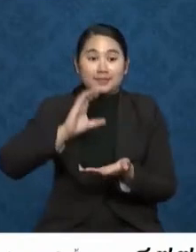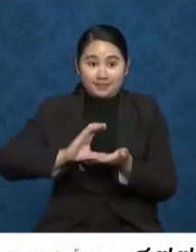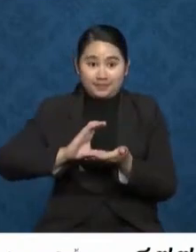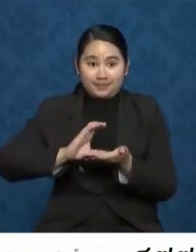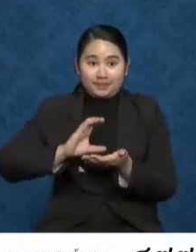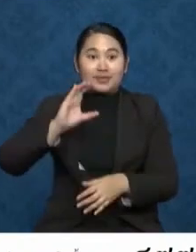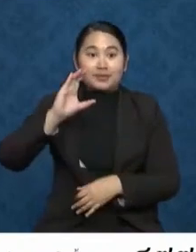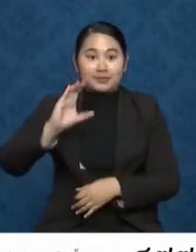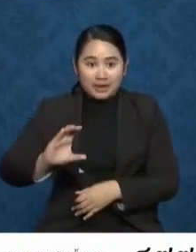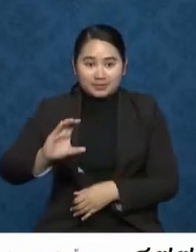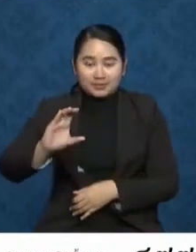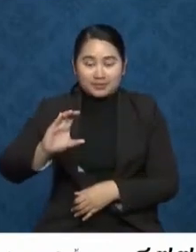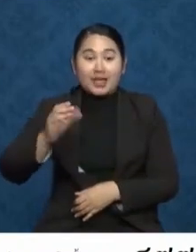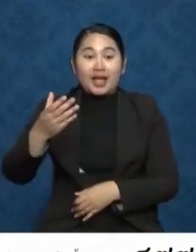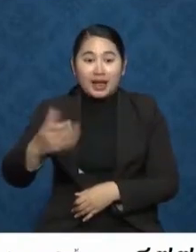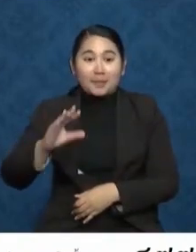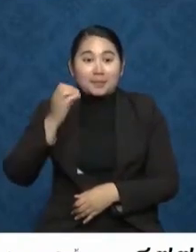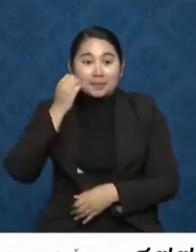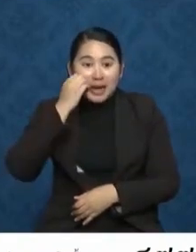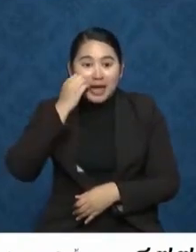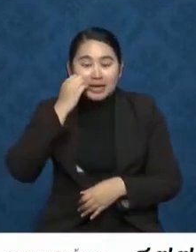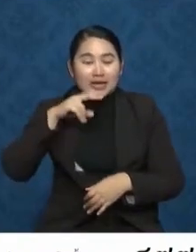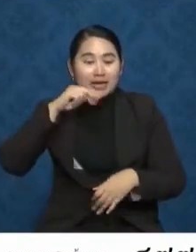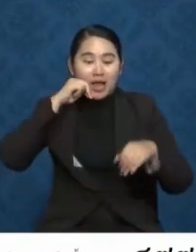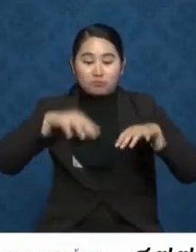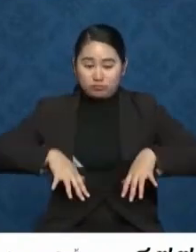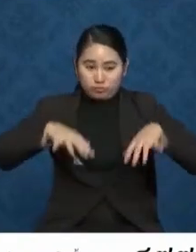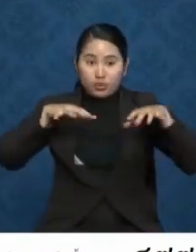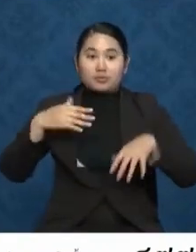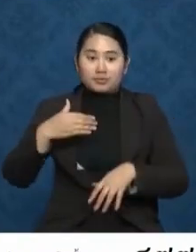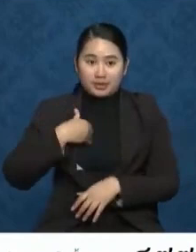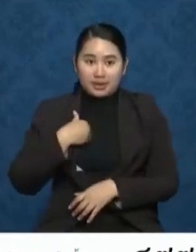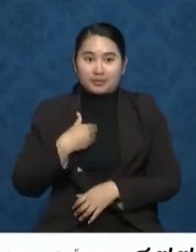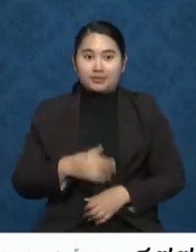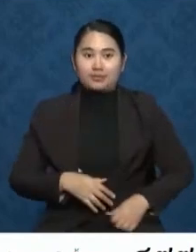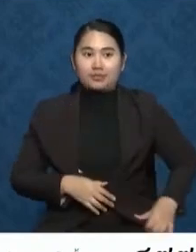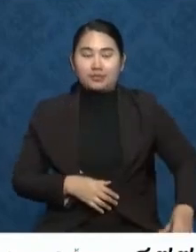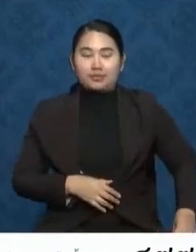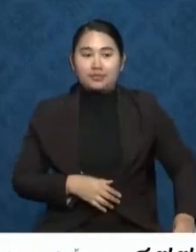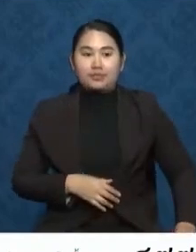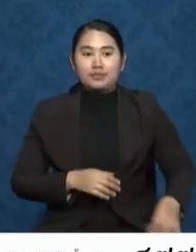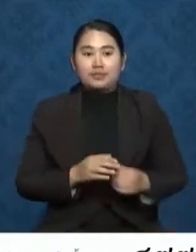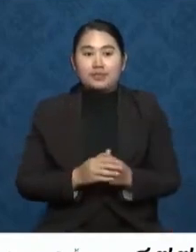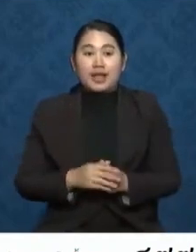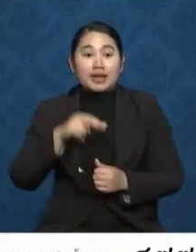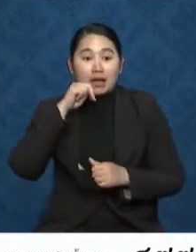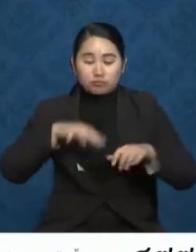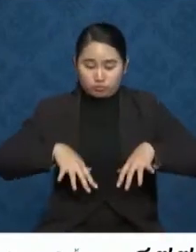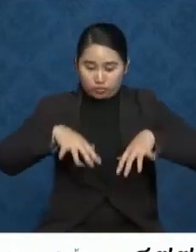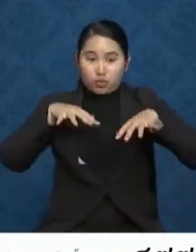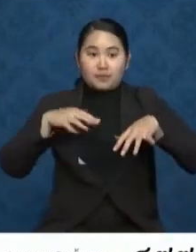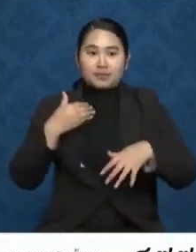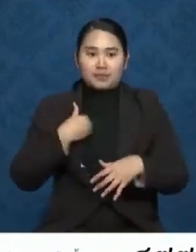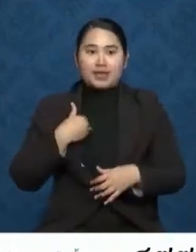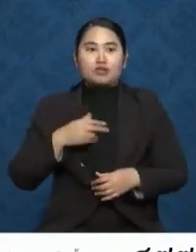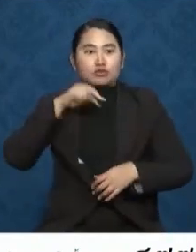แล้วบ้านเรือนของพวกเขาน้ำจะไม่ท่วมไหมในปลายปี2567หรือจะถามอีกคำถามนึงถ้าน้ำมันท่วมแน่ๆจ